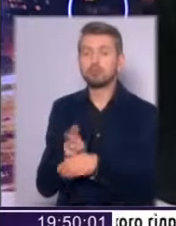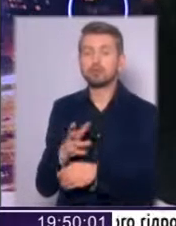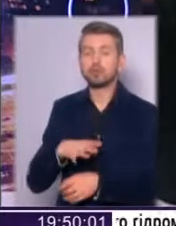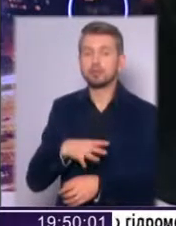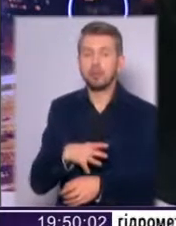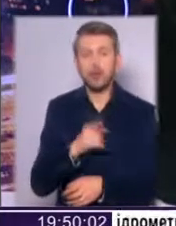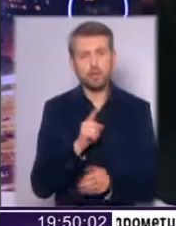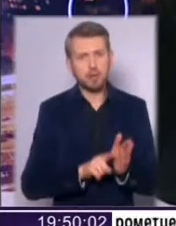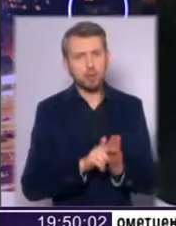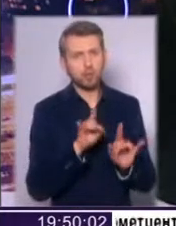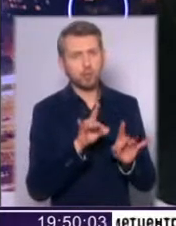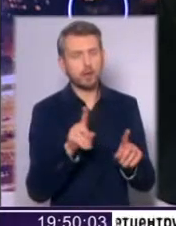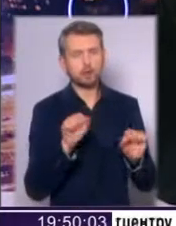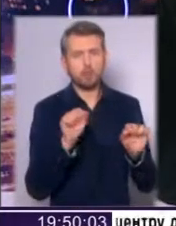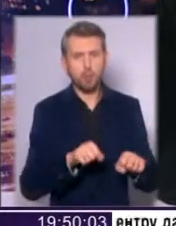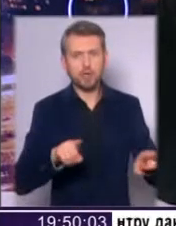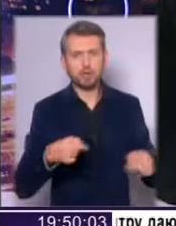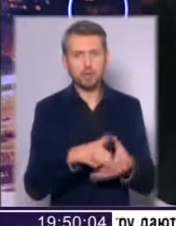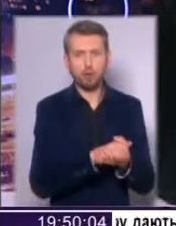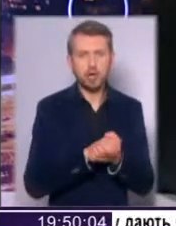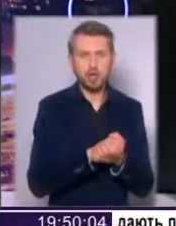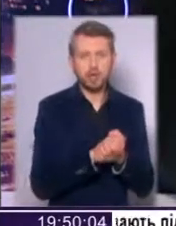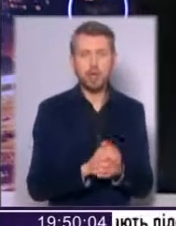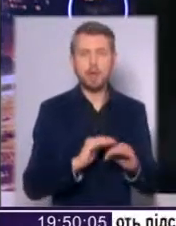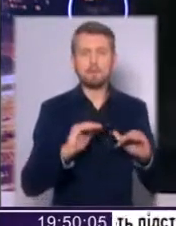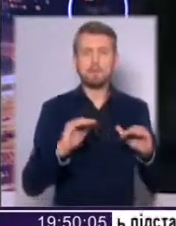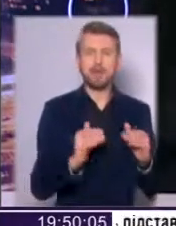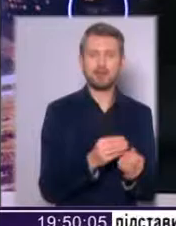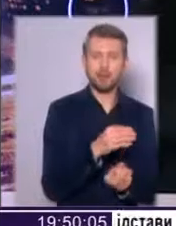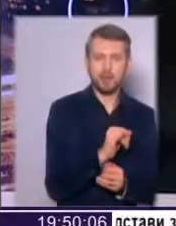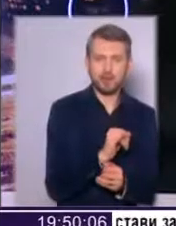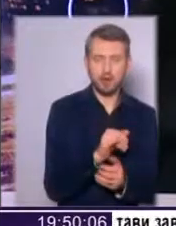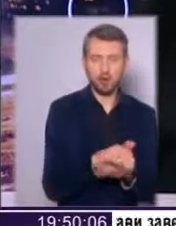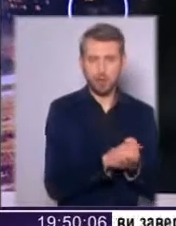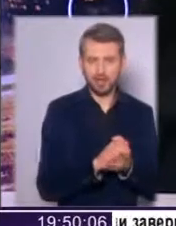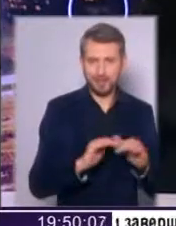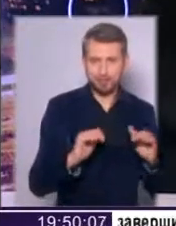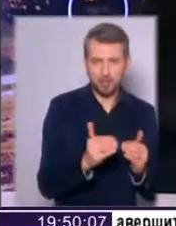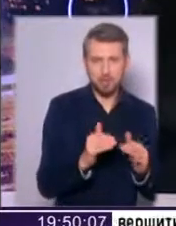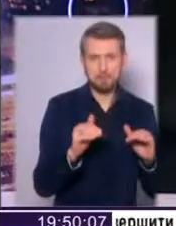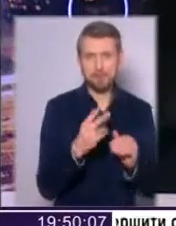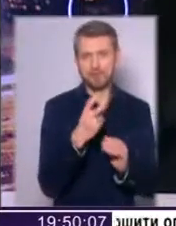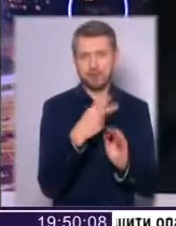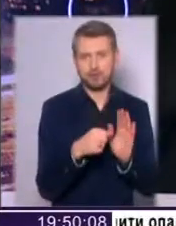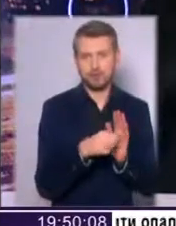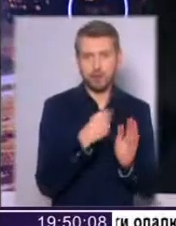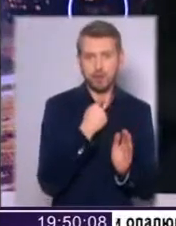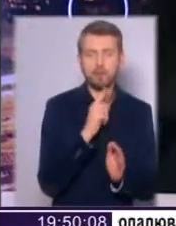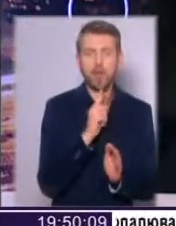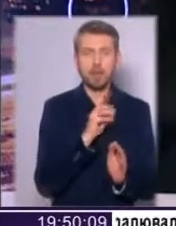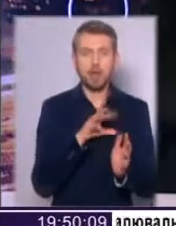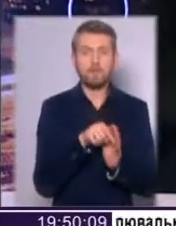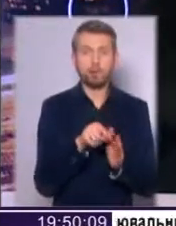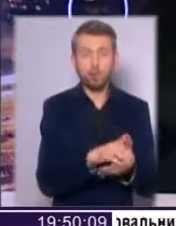Вони почали розказувати, що можна створити коаліцію меншості. Коаліцію меншості. Так. Тобто менше 226 голосів. Але в цю